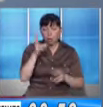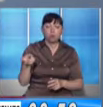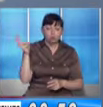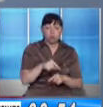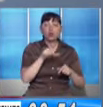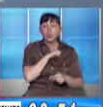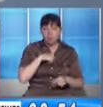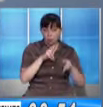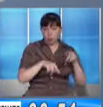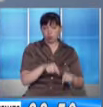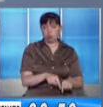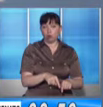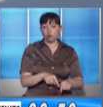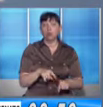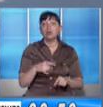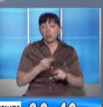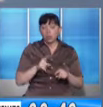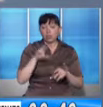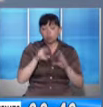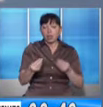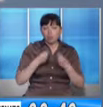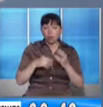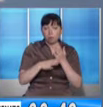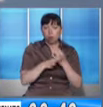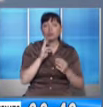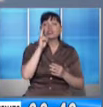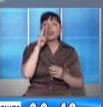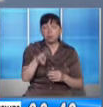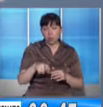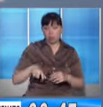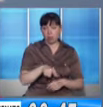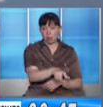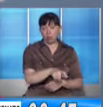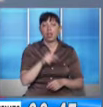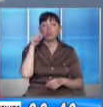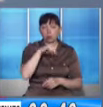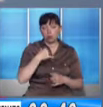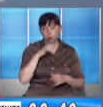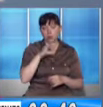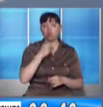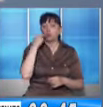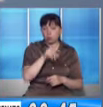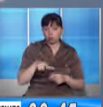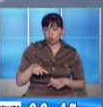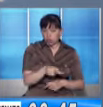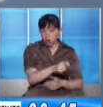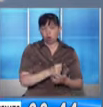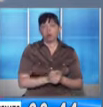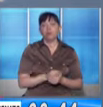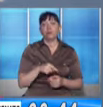să le construiască și dați-ne credite în kilometri de drumuri. Și atunci vom avea și drumuri europene, atunci vom avea